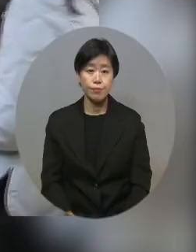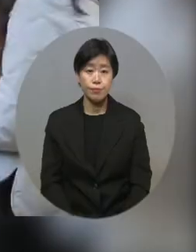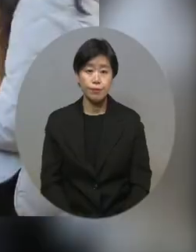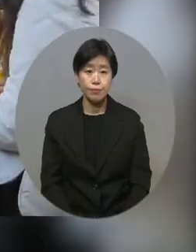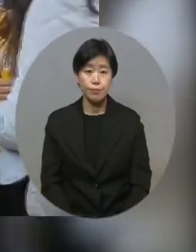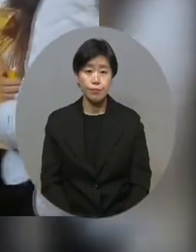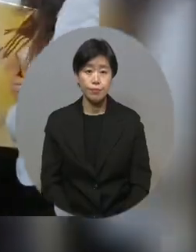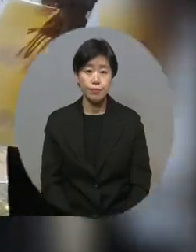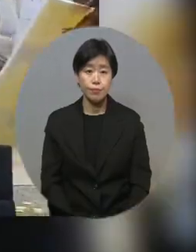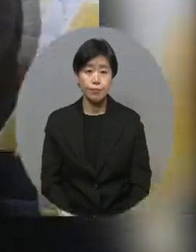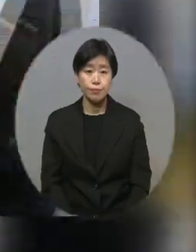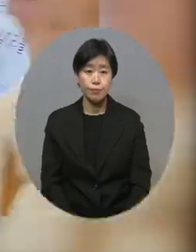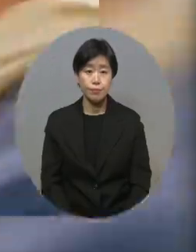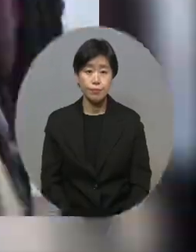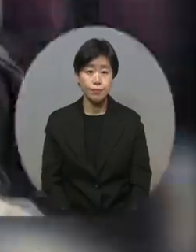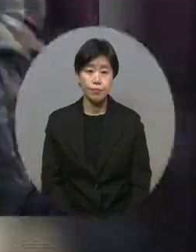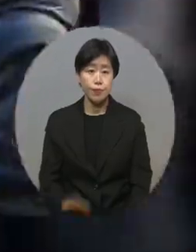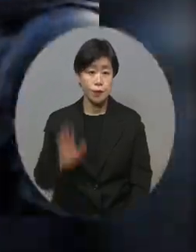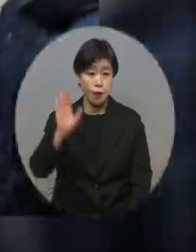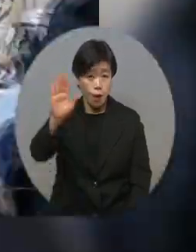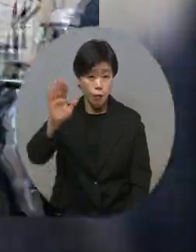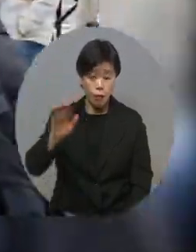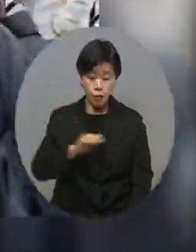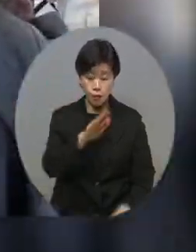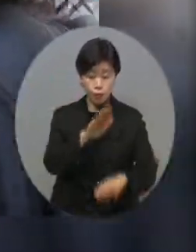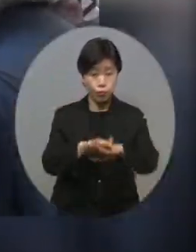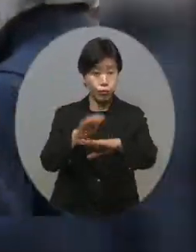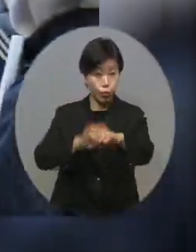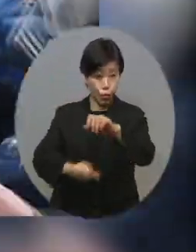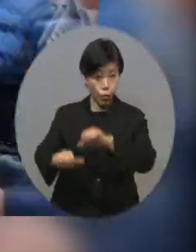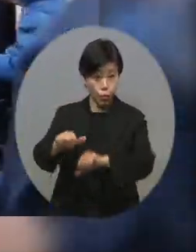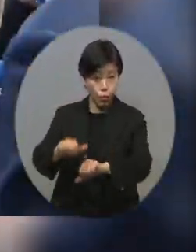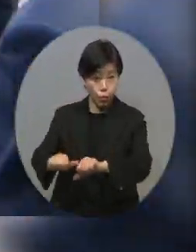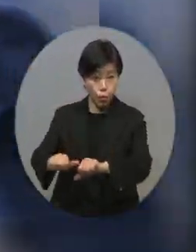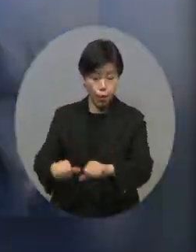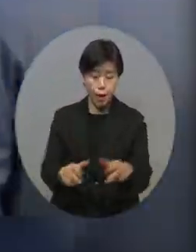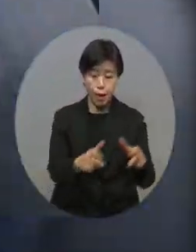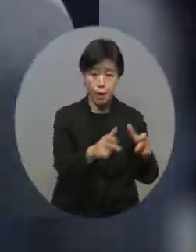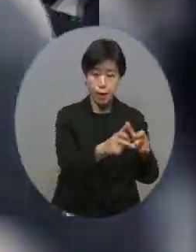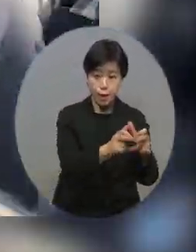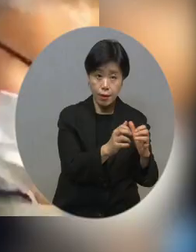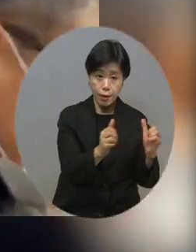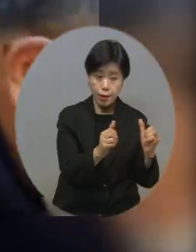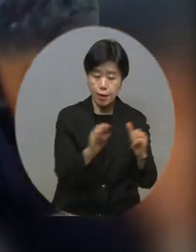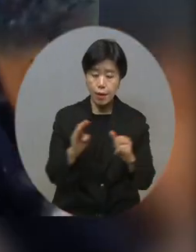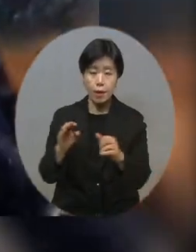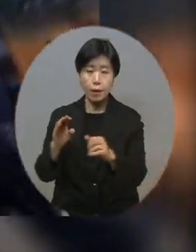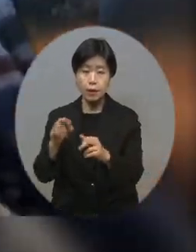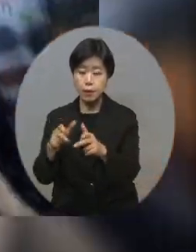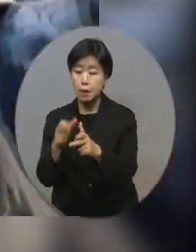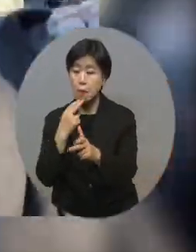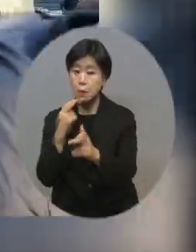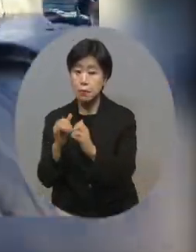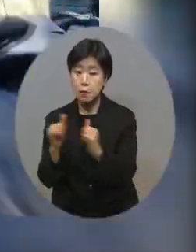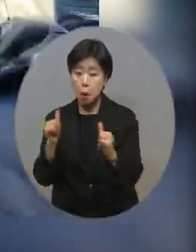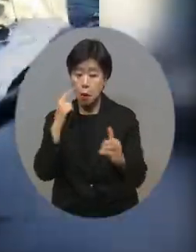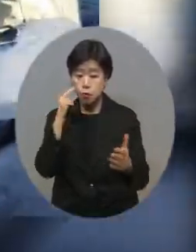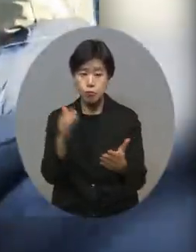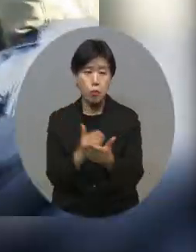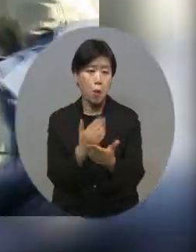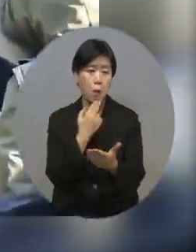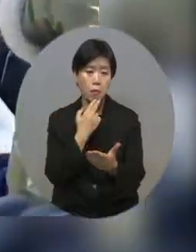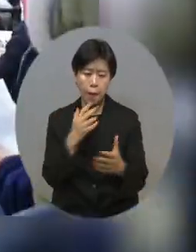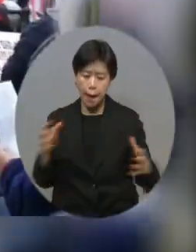언젠가 우리 후손들이 장애인과 비장애인 구별 없이 함께